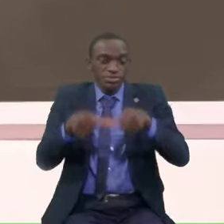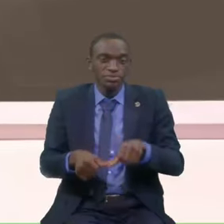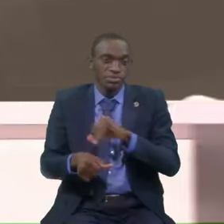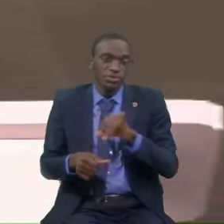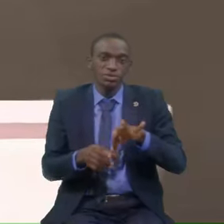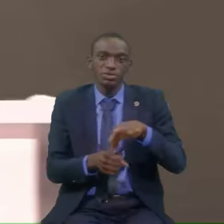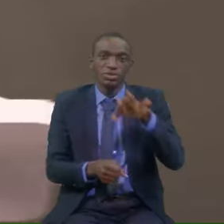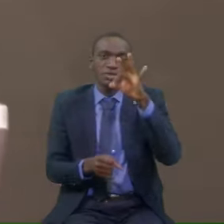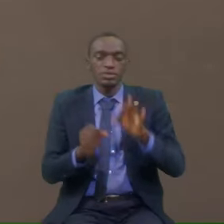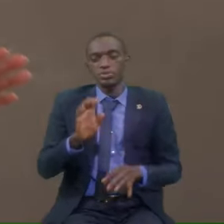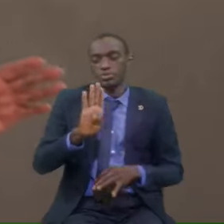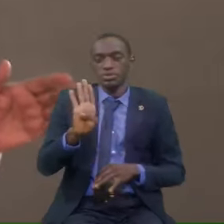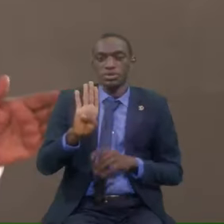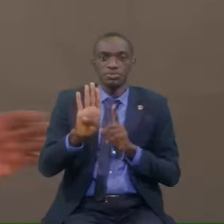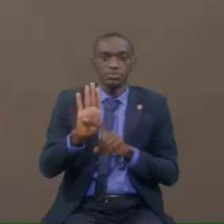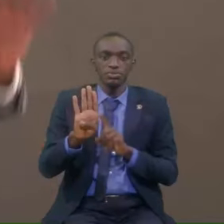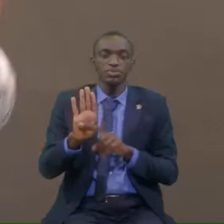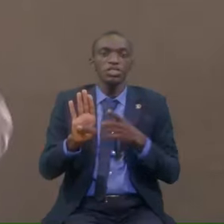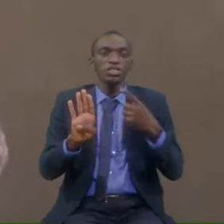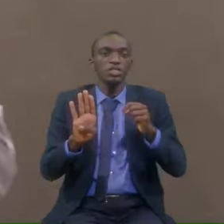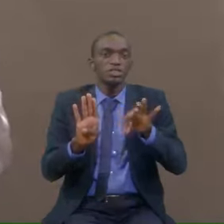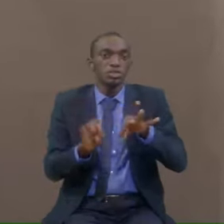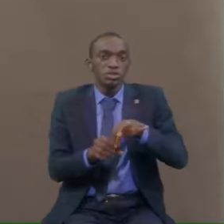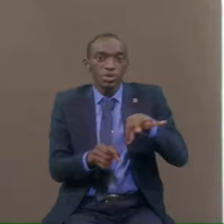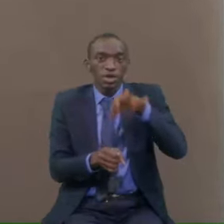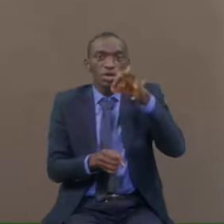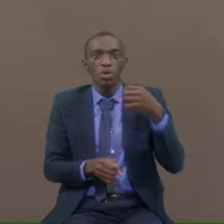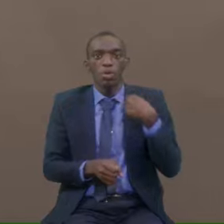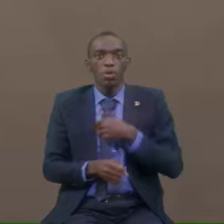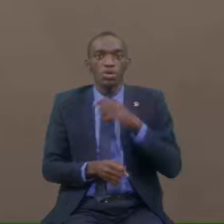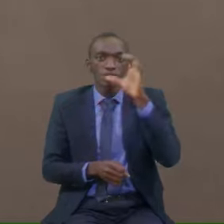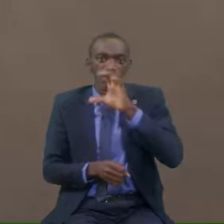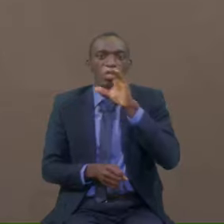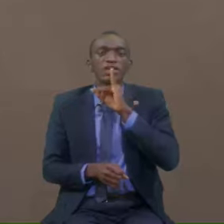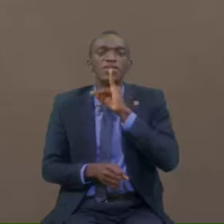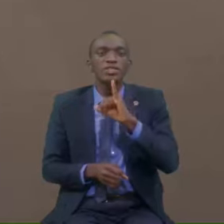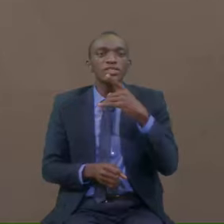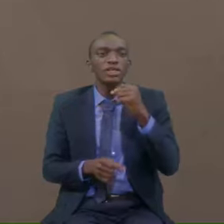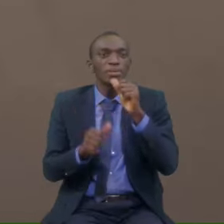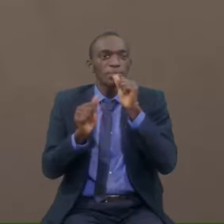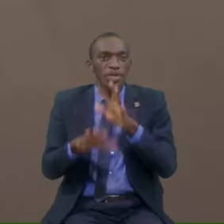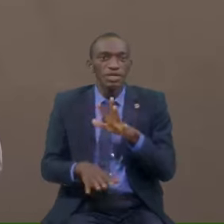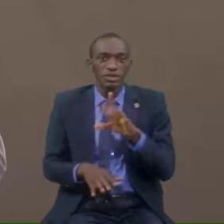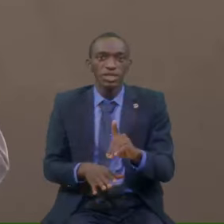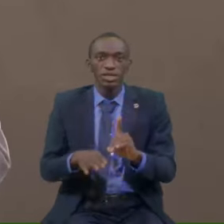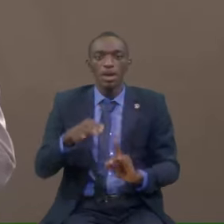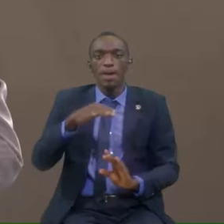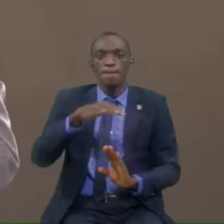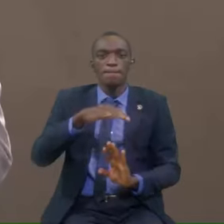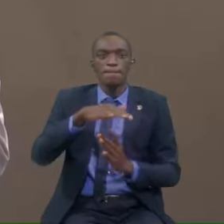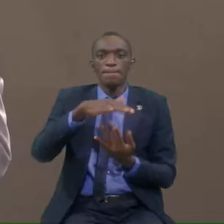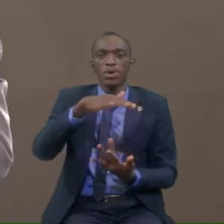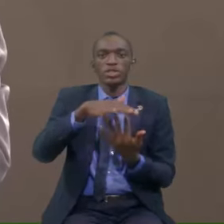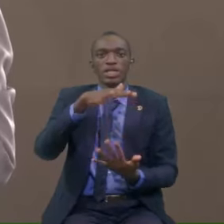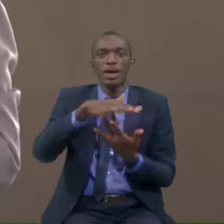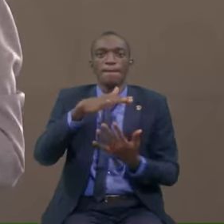que nous cherchons, c'est l'esprit béni, l'esprit qui brûle et qui baptise. C maintenant, c'est l'esprit